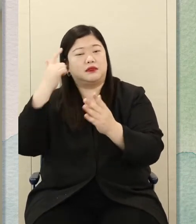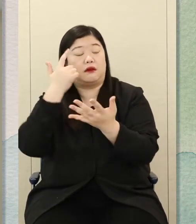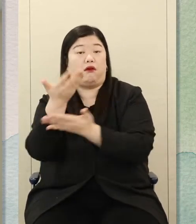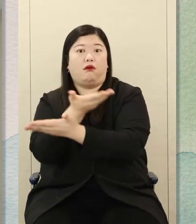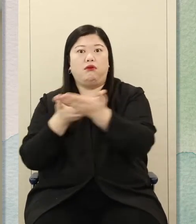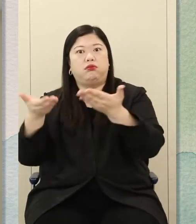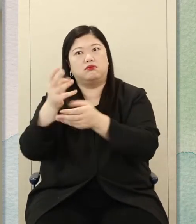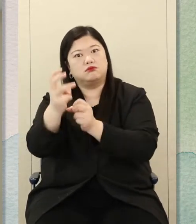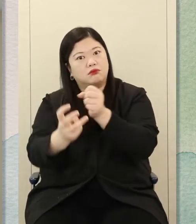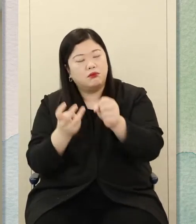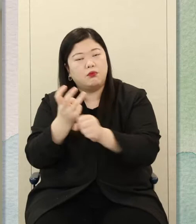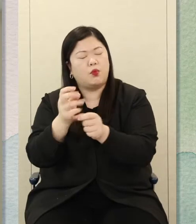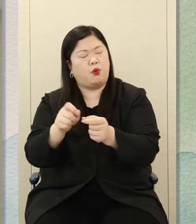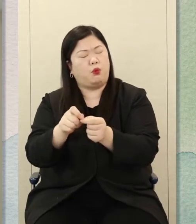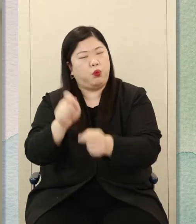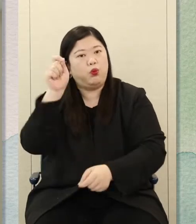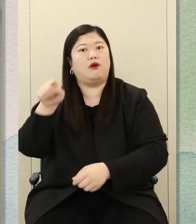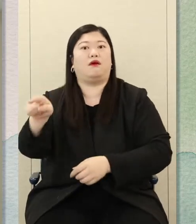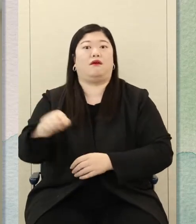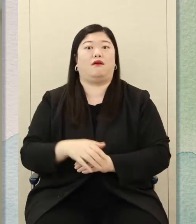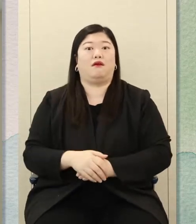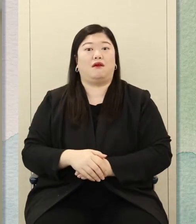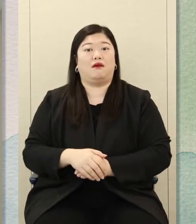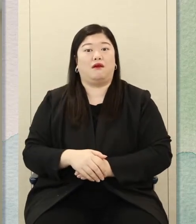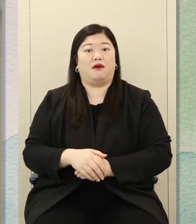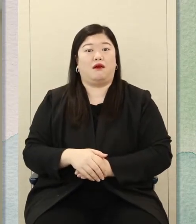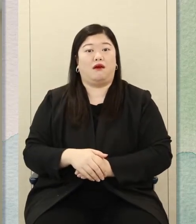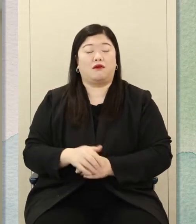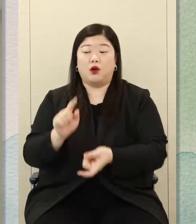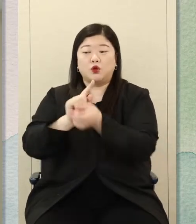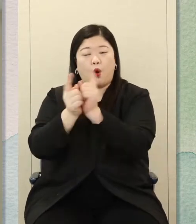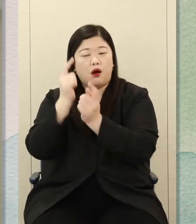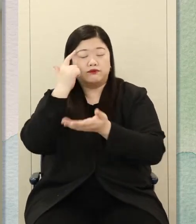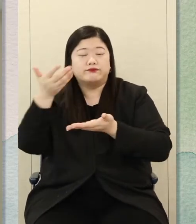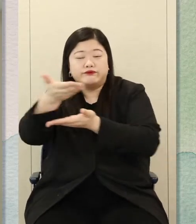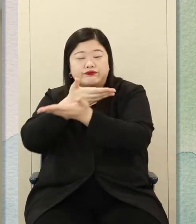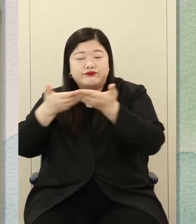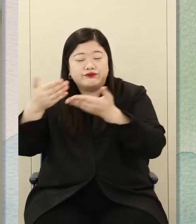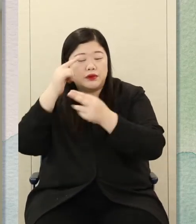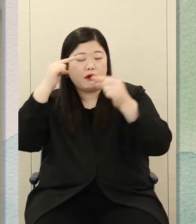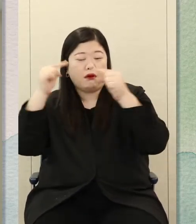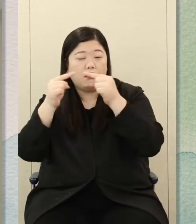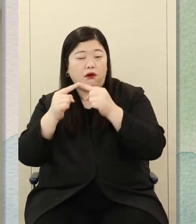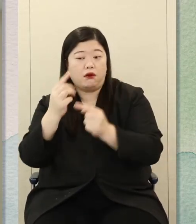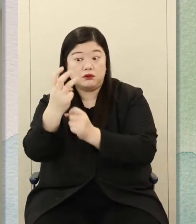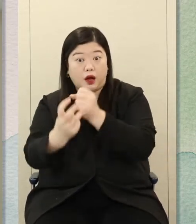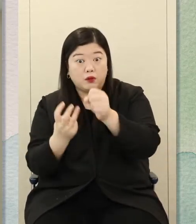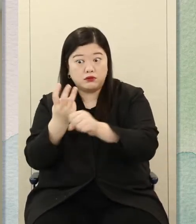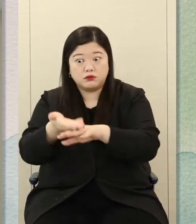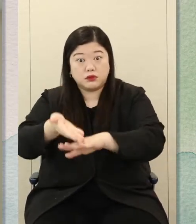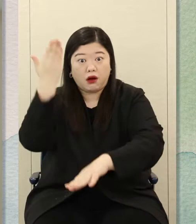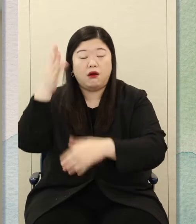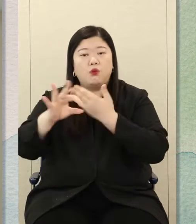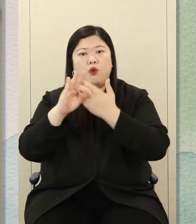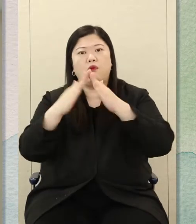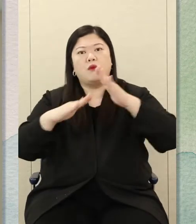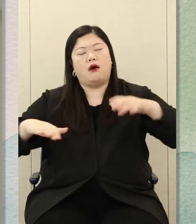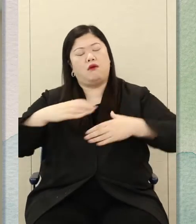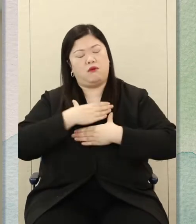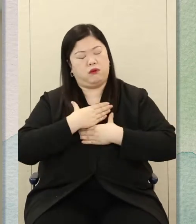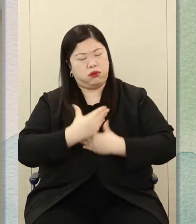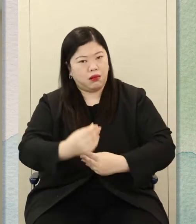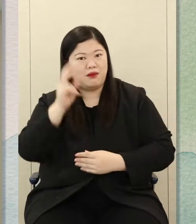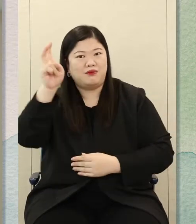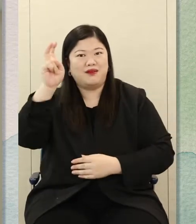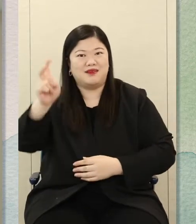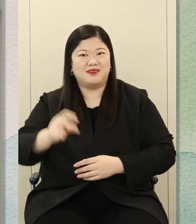삶의 모델 중에 하나가 아닐까. 마을에서 이렇게 살면 참 너무 좋을 것 같지 않으세요? 그러니까 이런 게 이제 제가